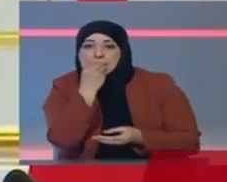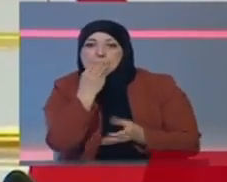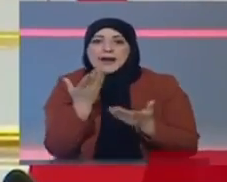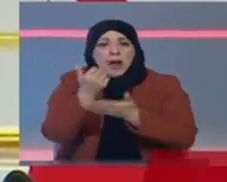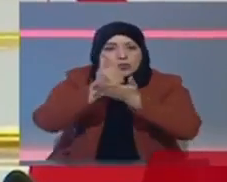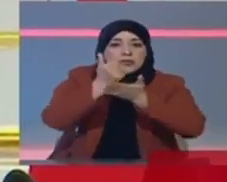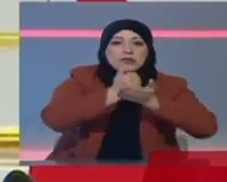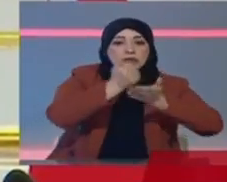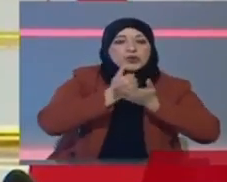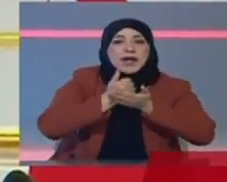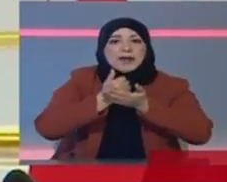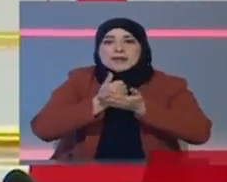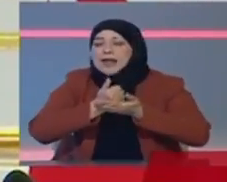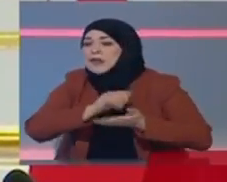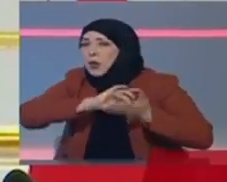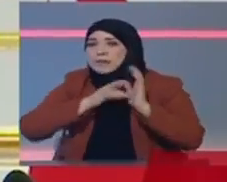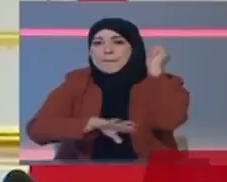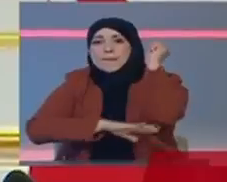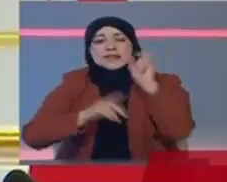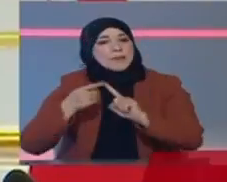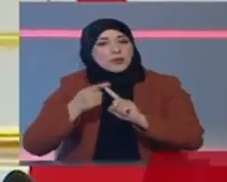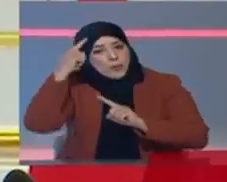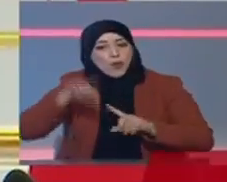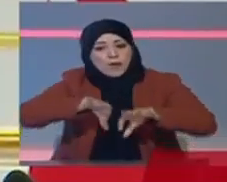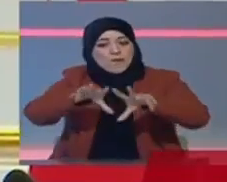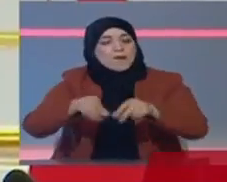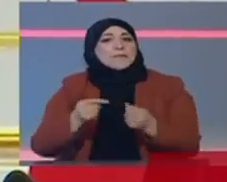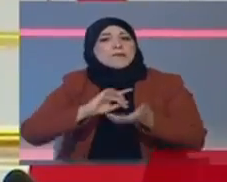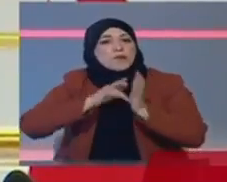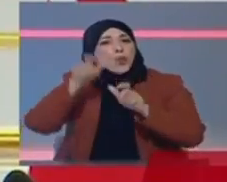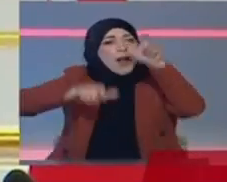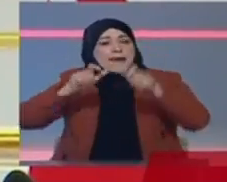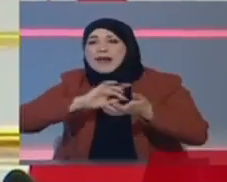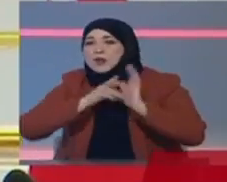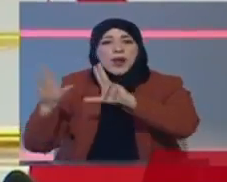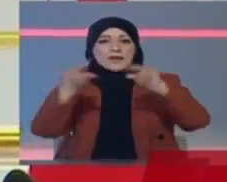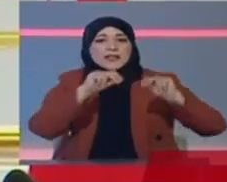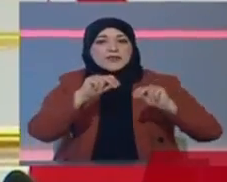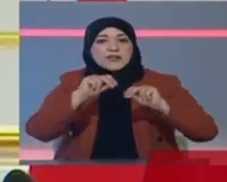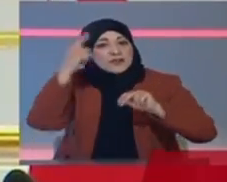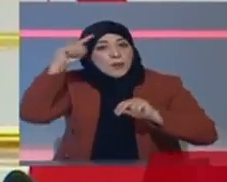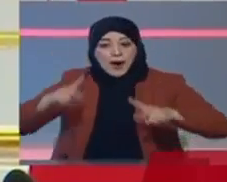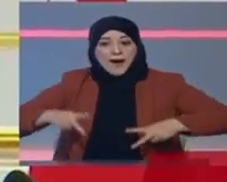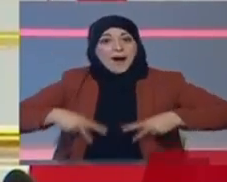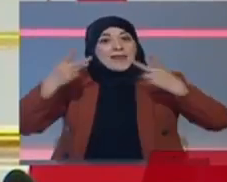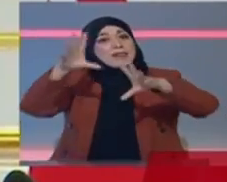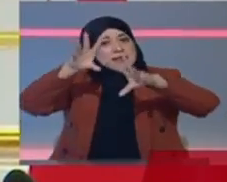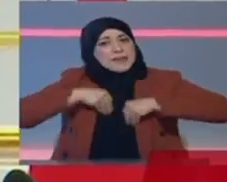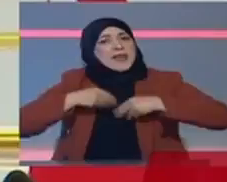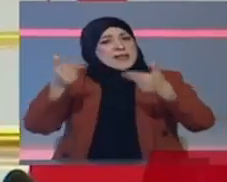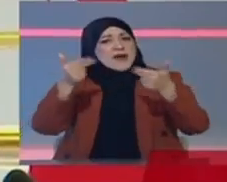والحاجات الحياه الاساسيه لكل الناس حتى نجعل الحياه مقبوله